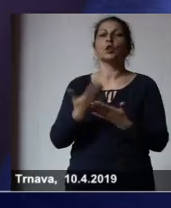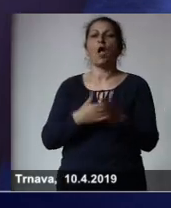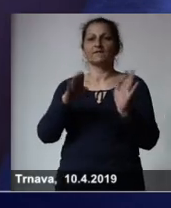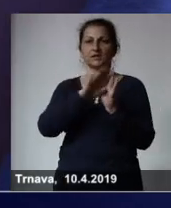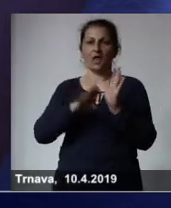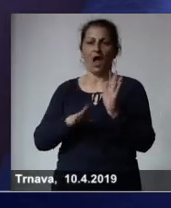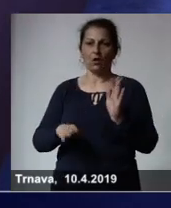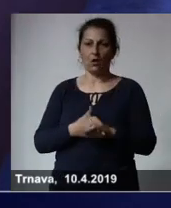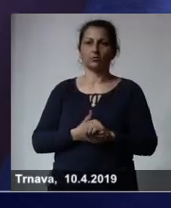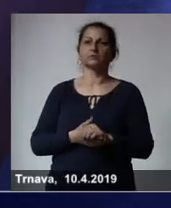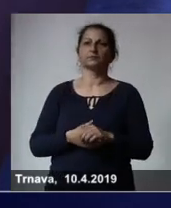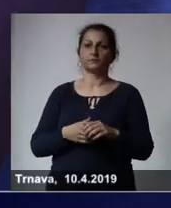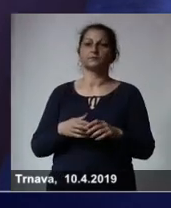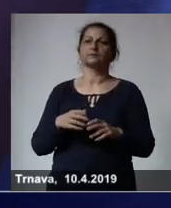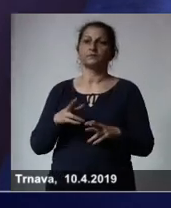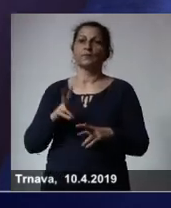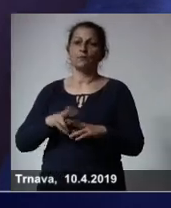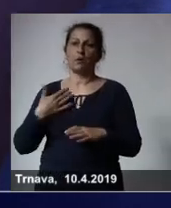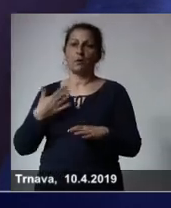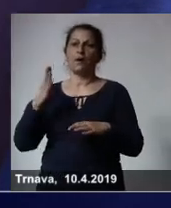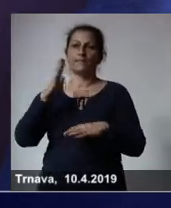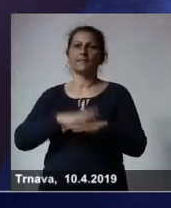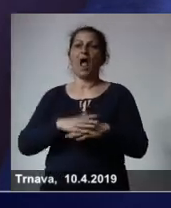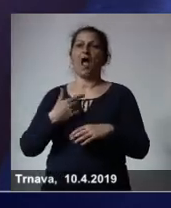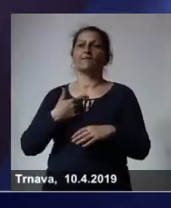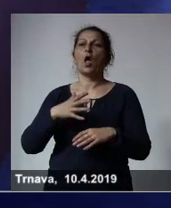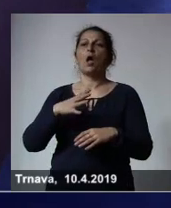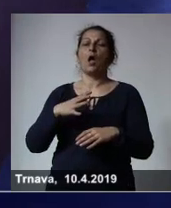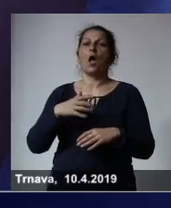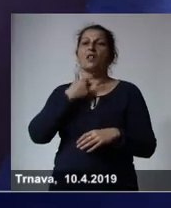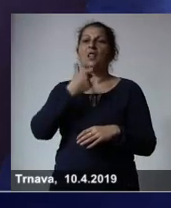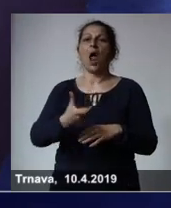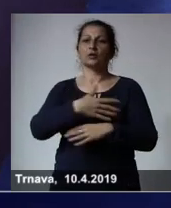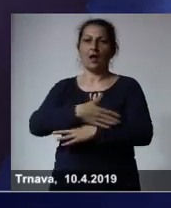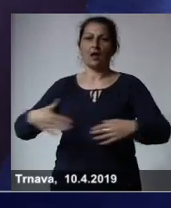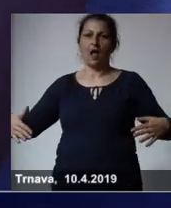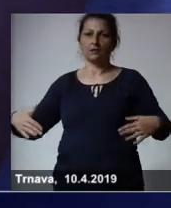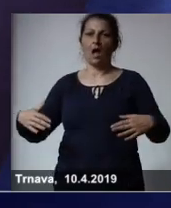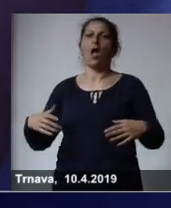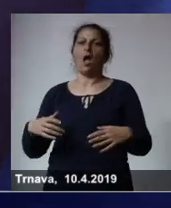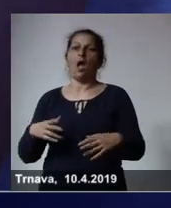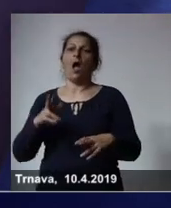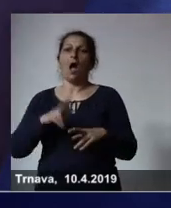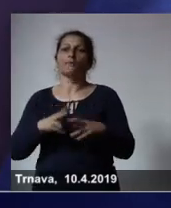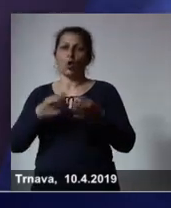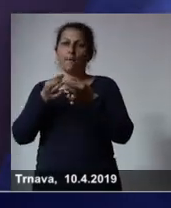spadať teda do kompetencií opäť Národnej rady. A v zásade budú podrobnejšie